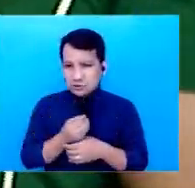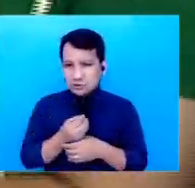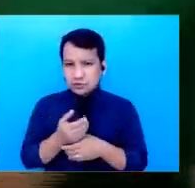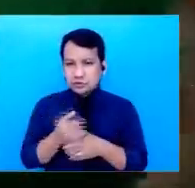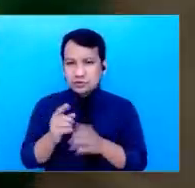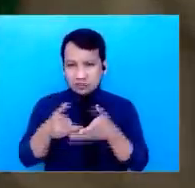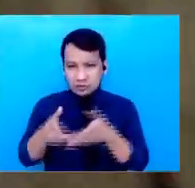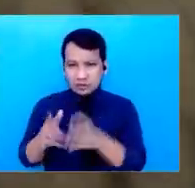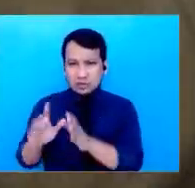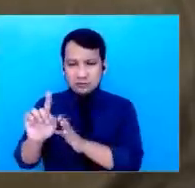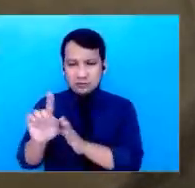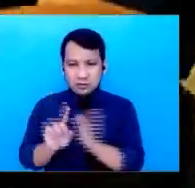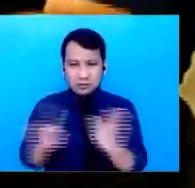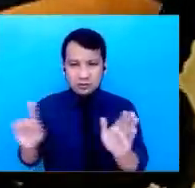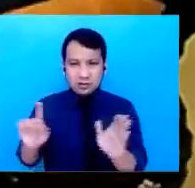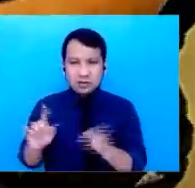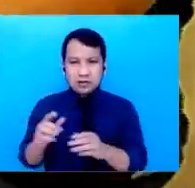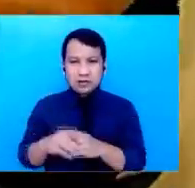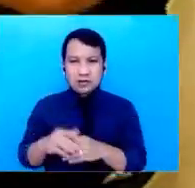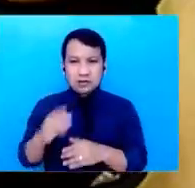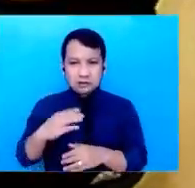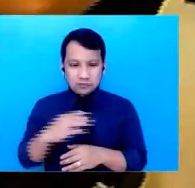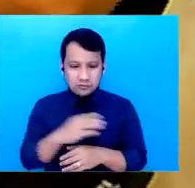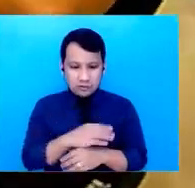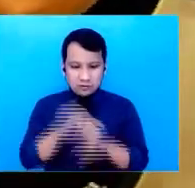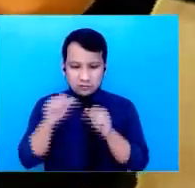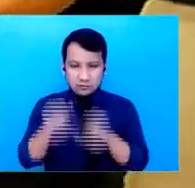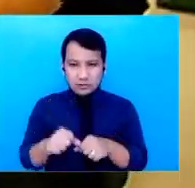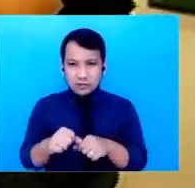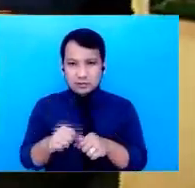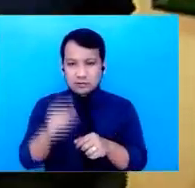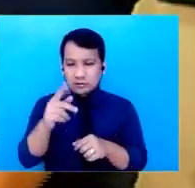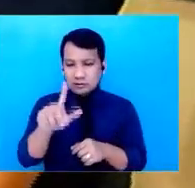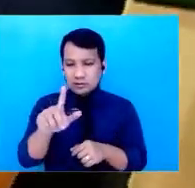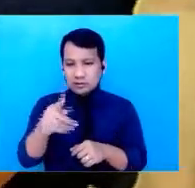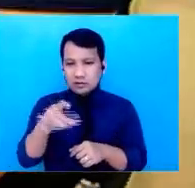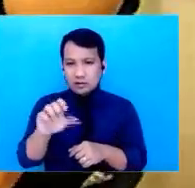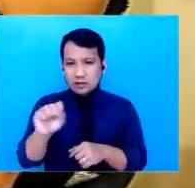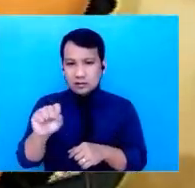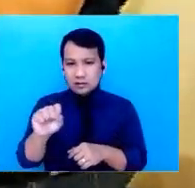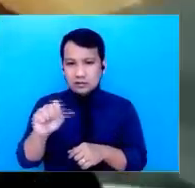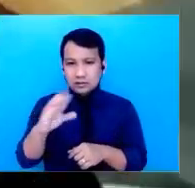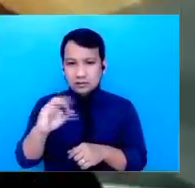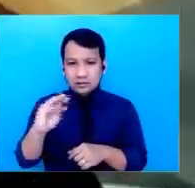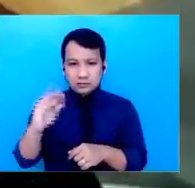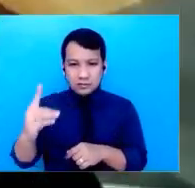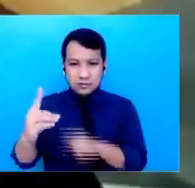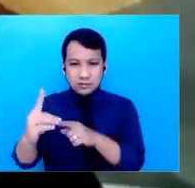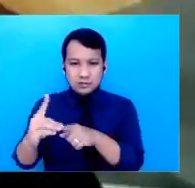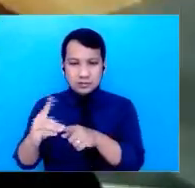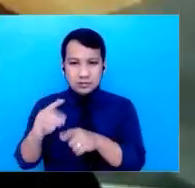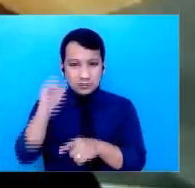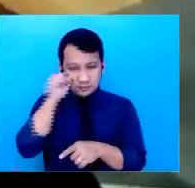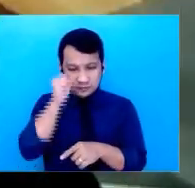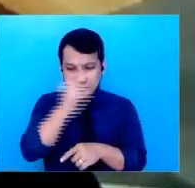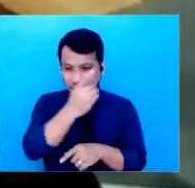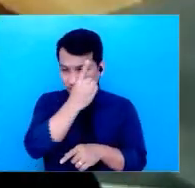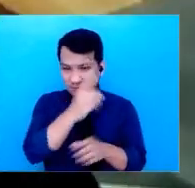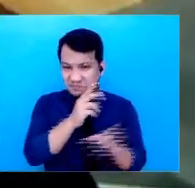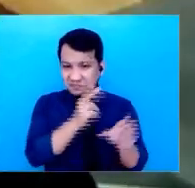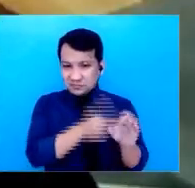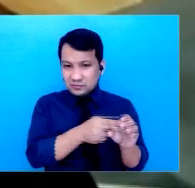alkalde. Dagdag pa ng kongresista, posibleng sa lakas CMD sasama si Inday Sara. Sabi ko,